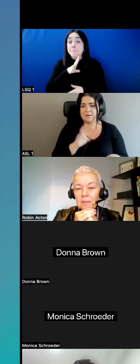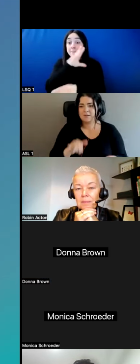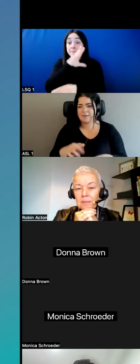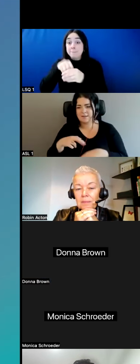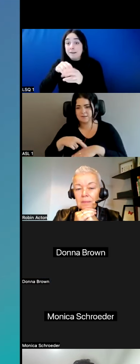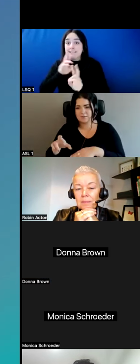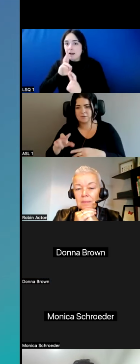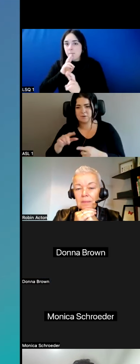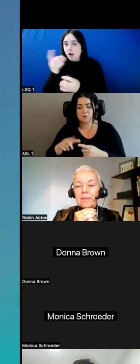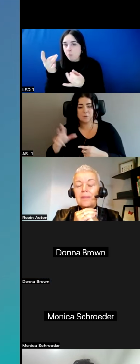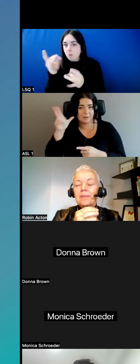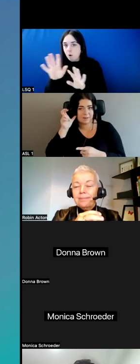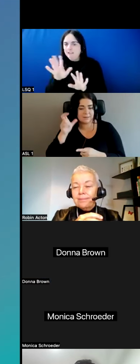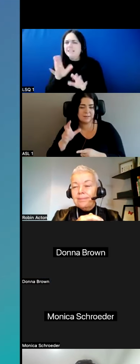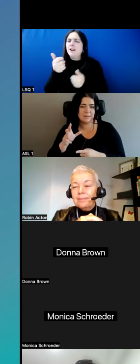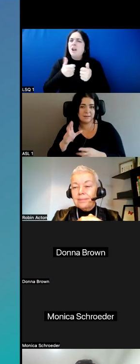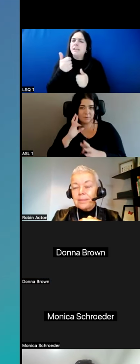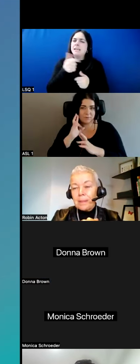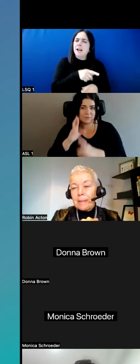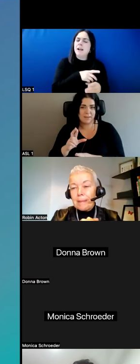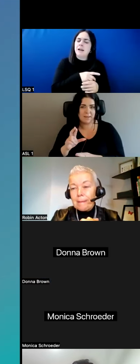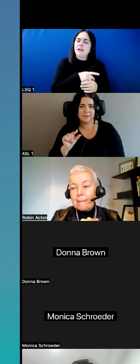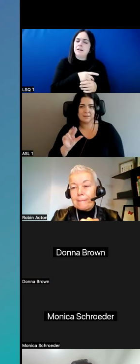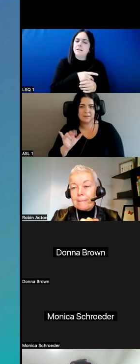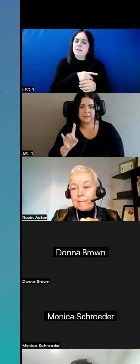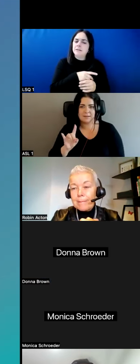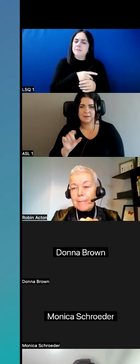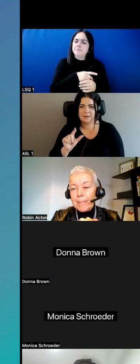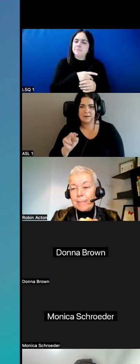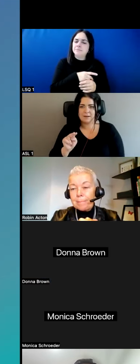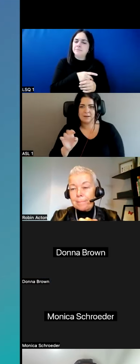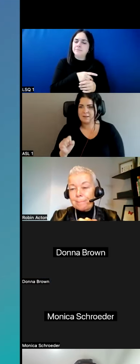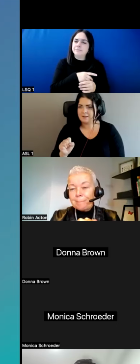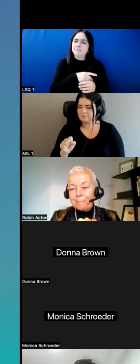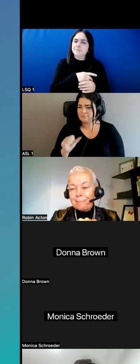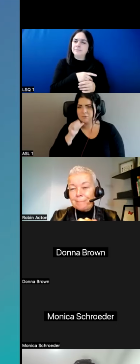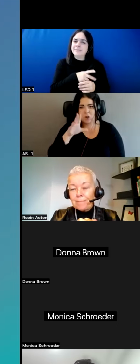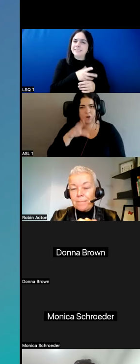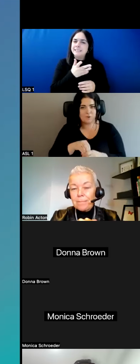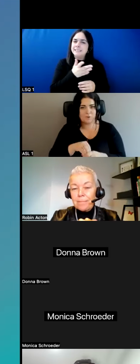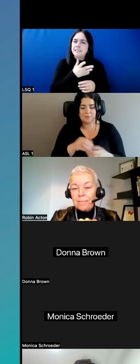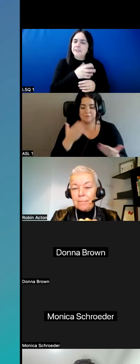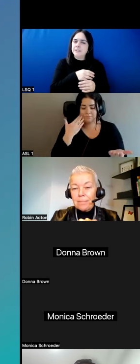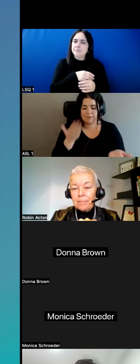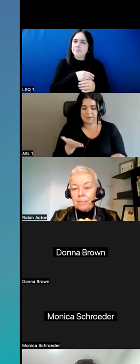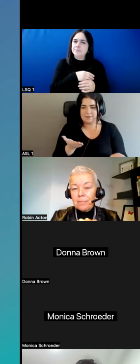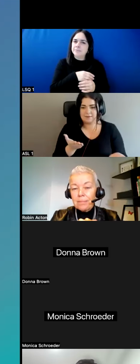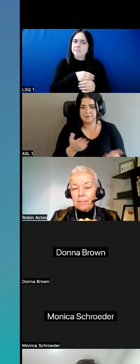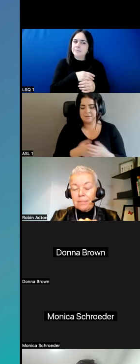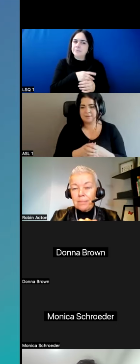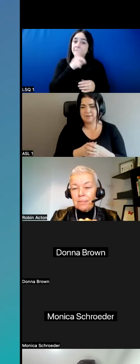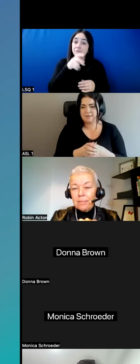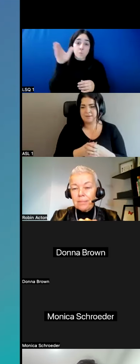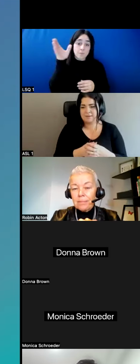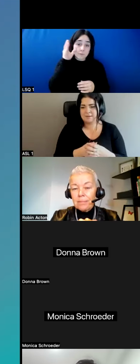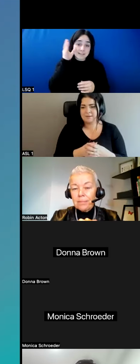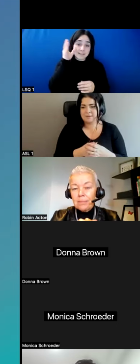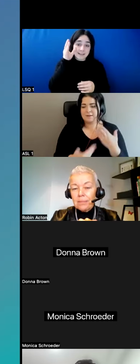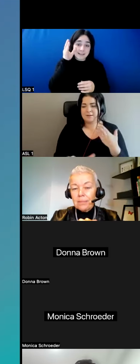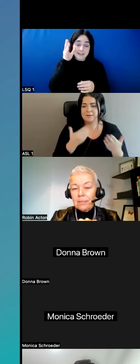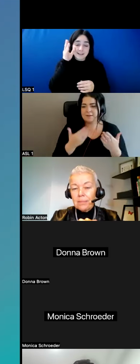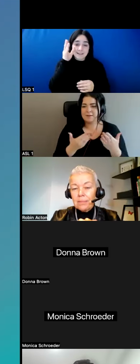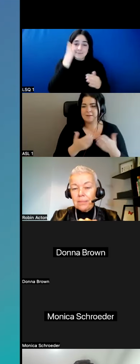c'est la référence à la ligne directrice écouter, inclure et respecter. Je ne